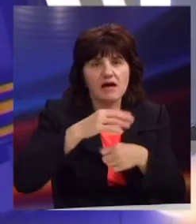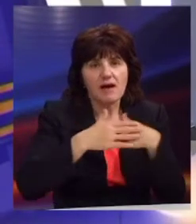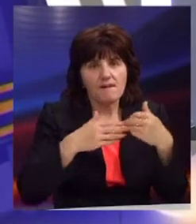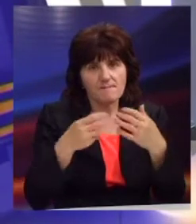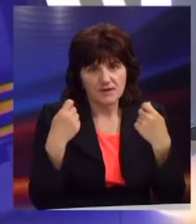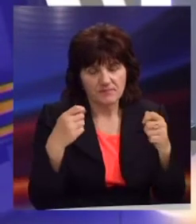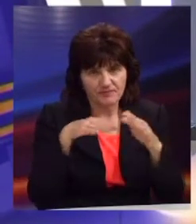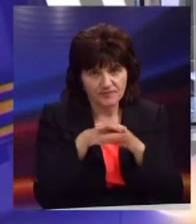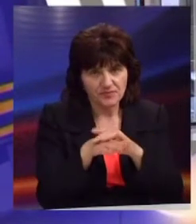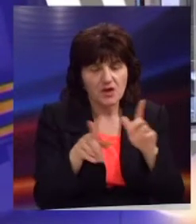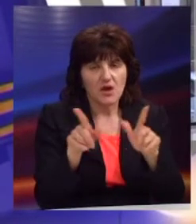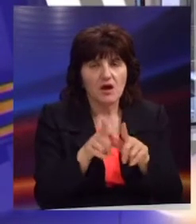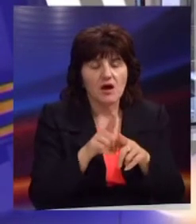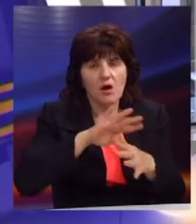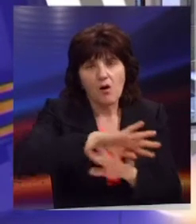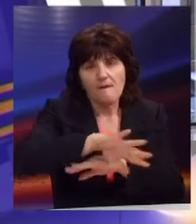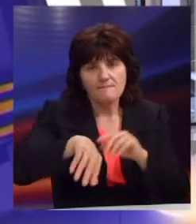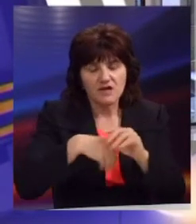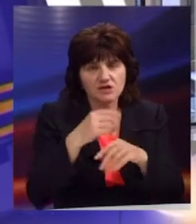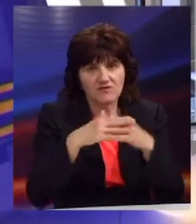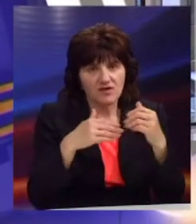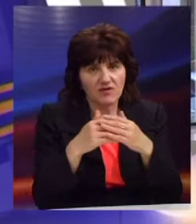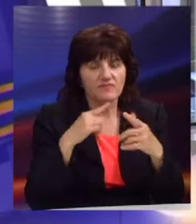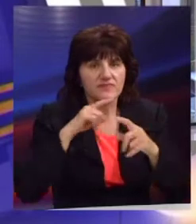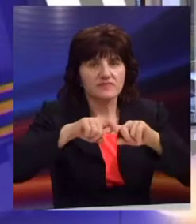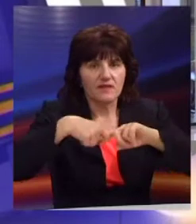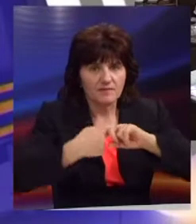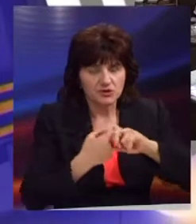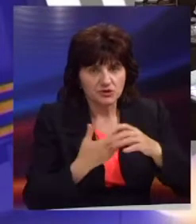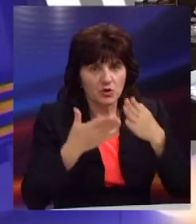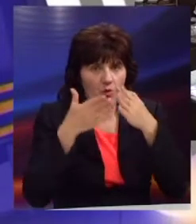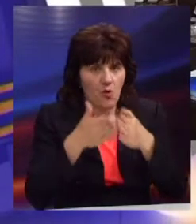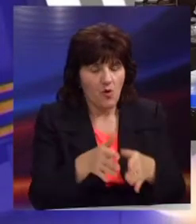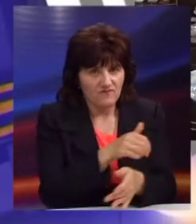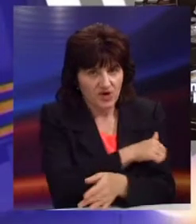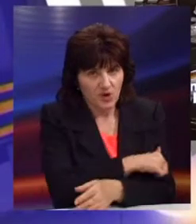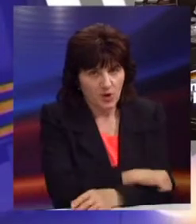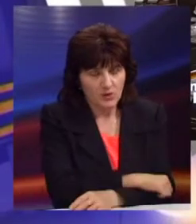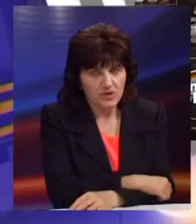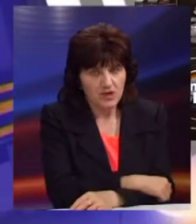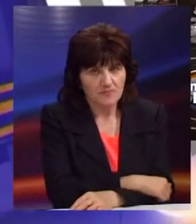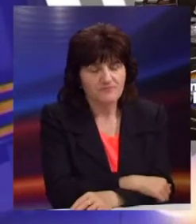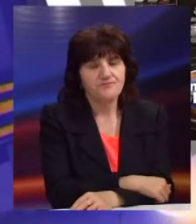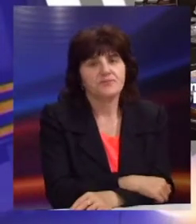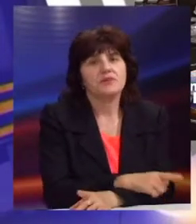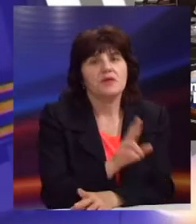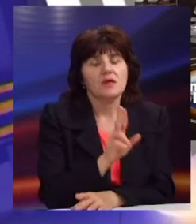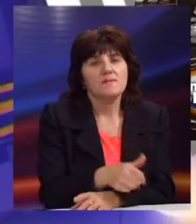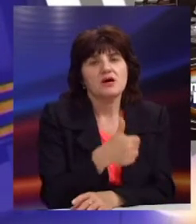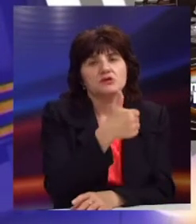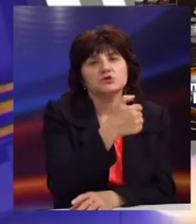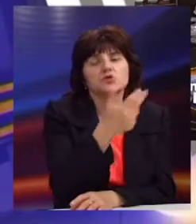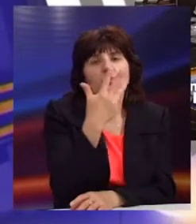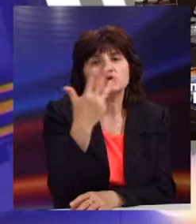neka mešavina arhitekture i građevine. Građevinski fakultet ove godine, kao i prethodne, prima 144 studenta, od čega